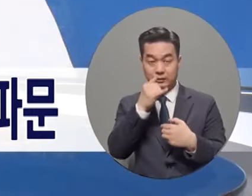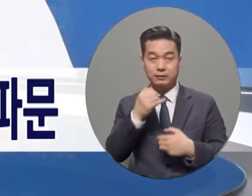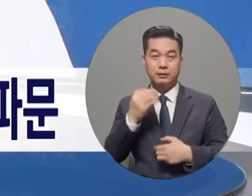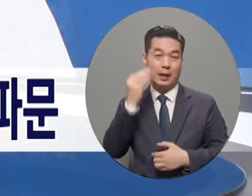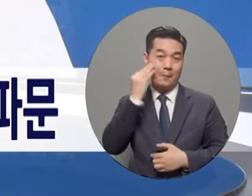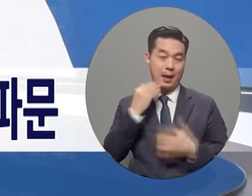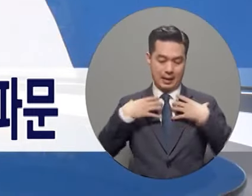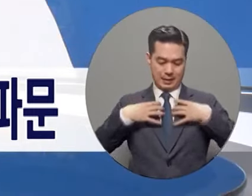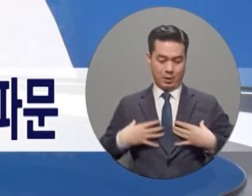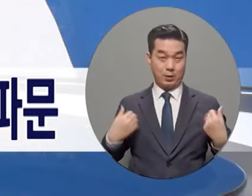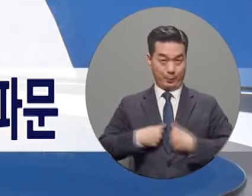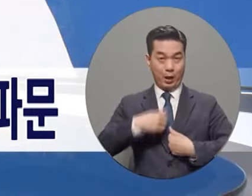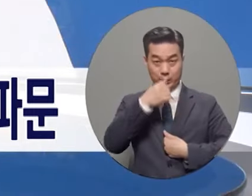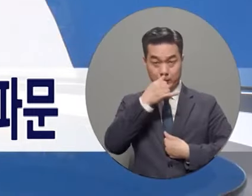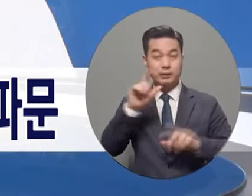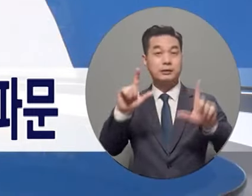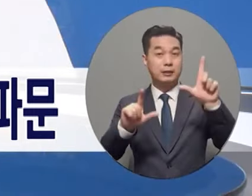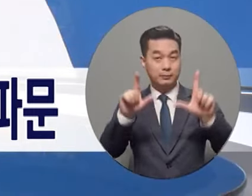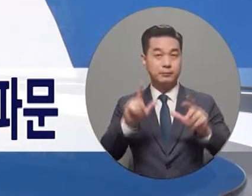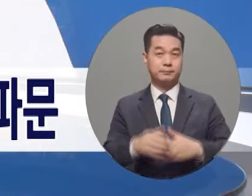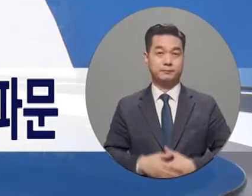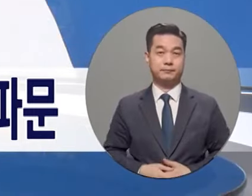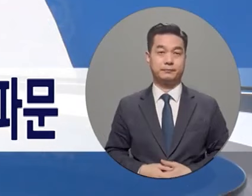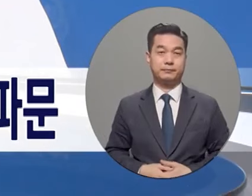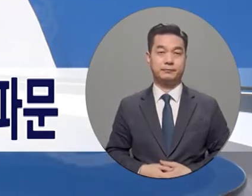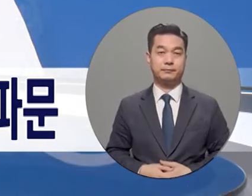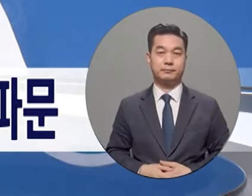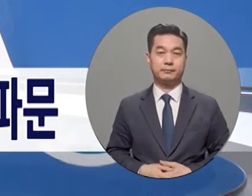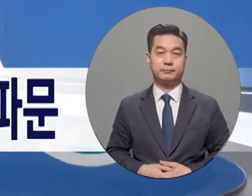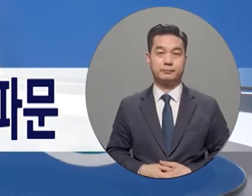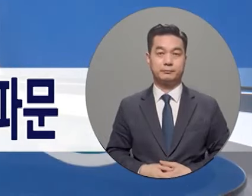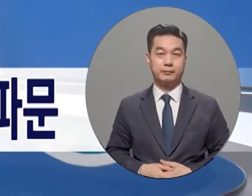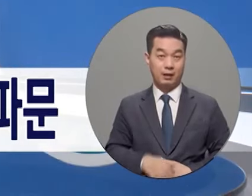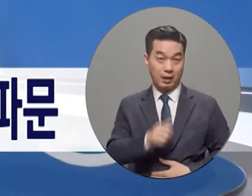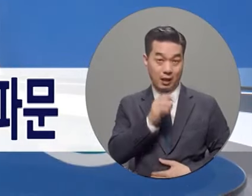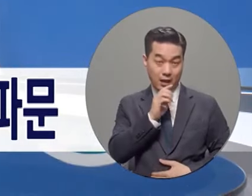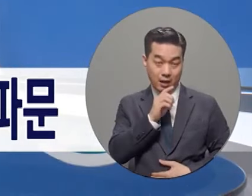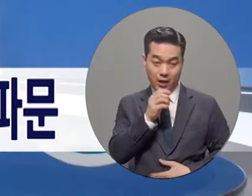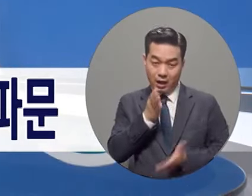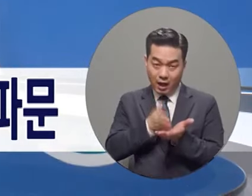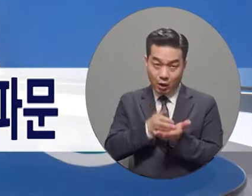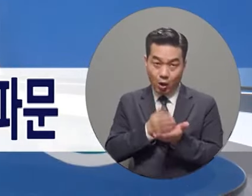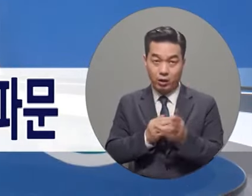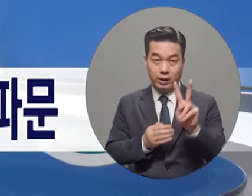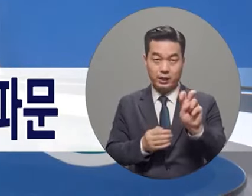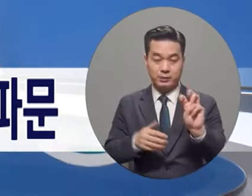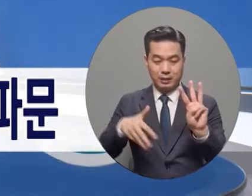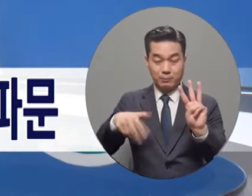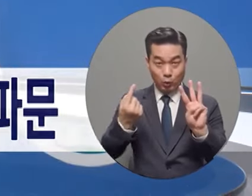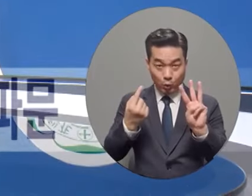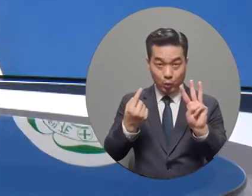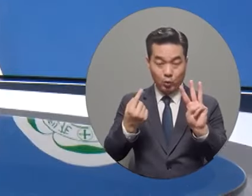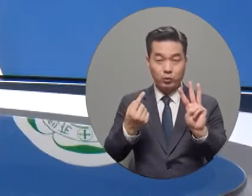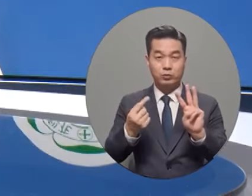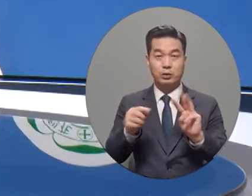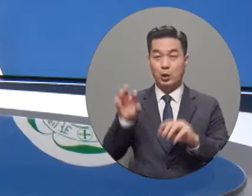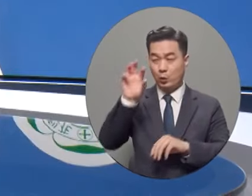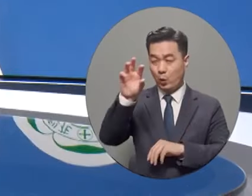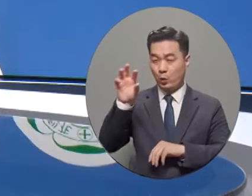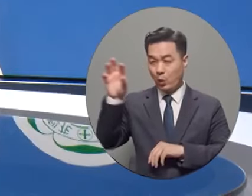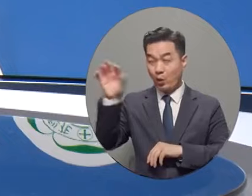전까지 입고 있는 장면이었습니다 앵커의 기사속에 23초 가운데 로고가 들어간 분량은